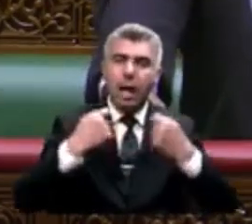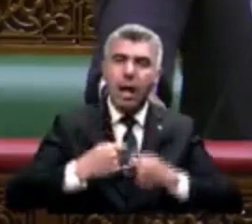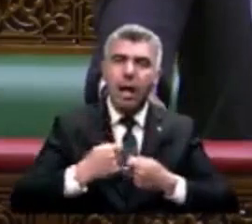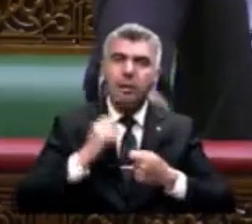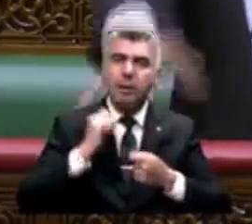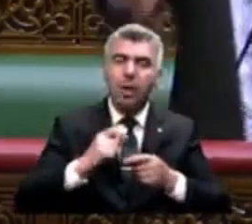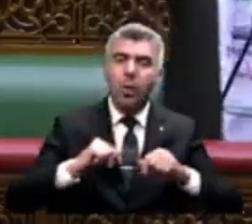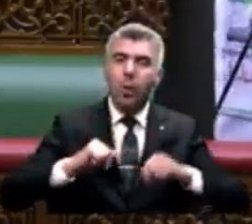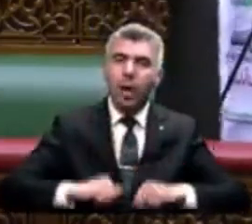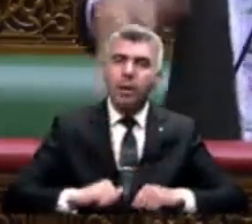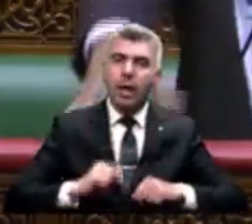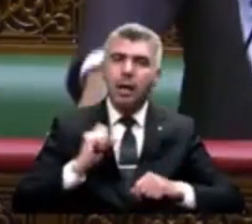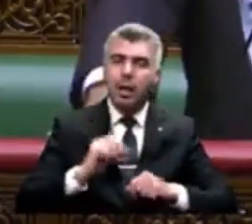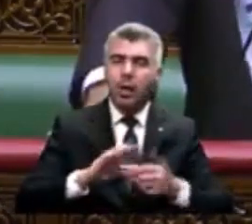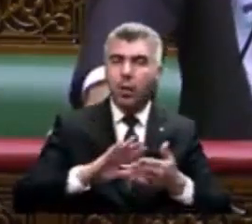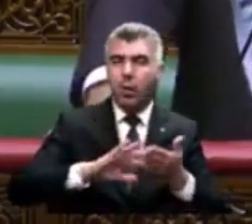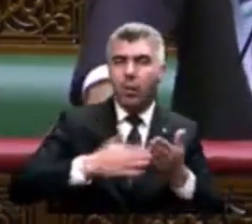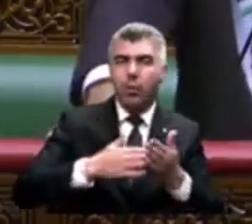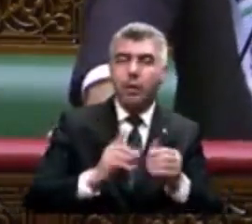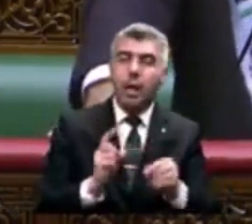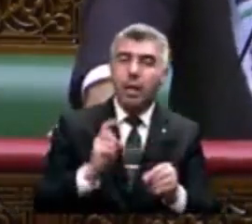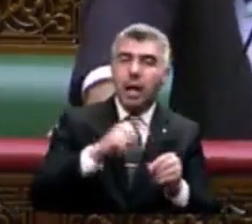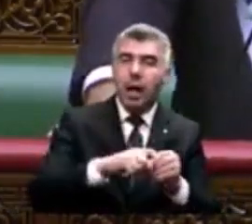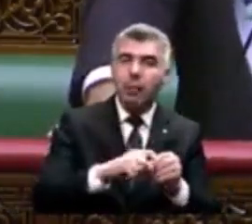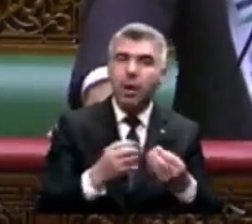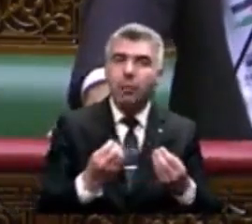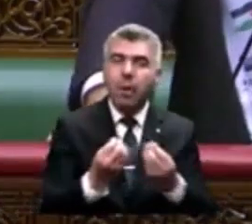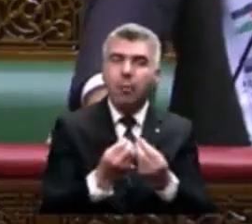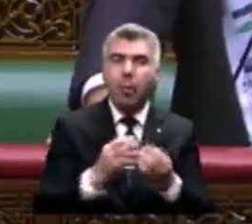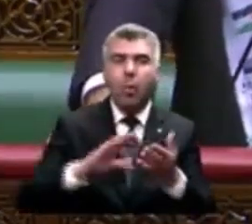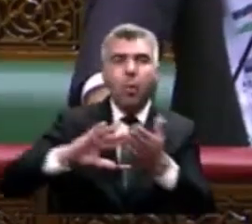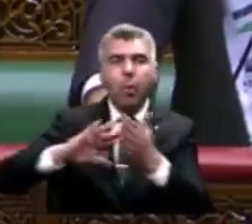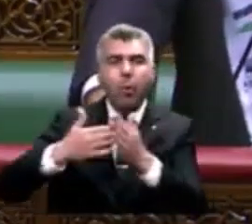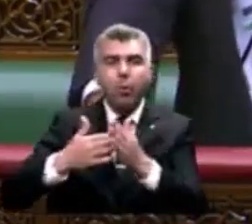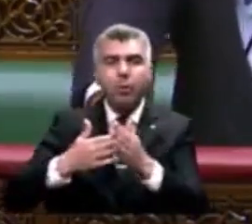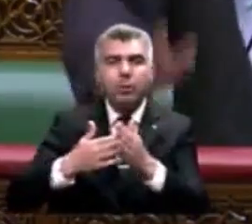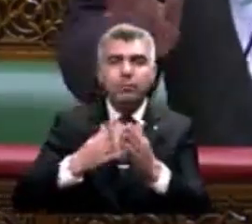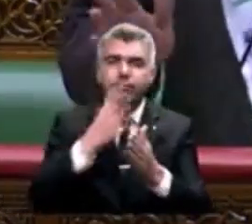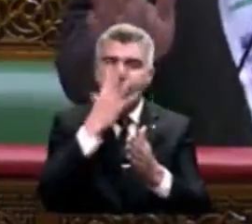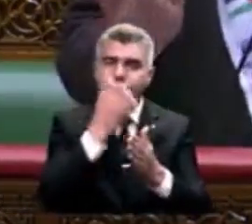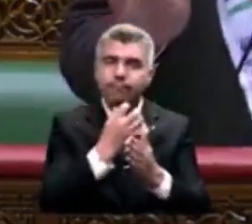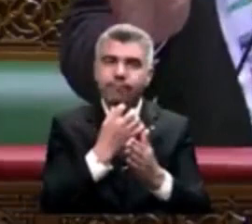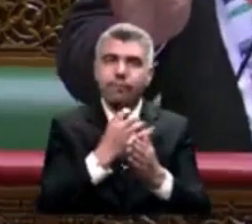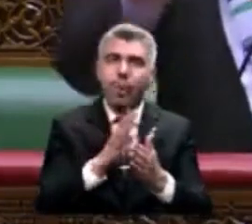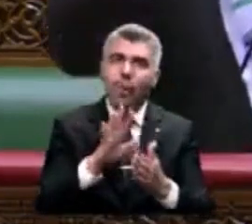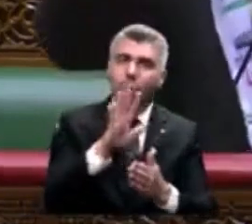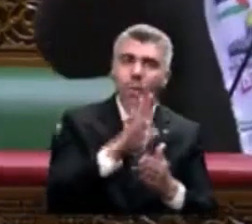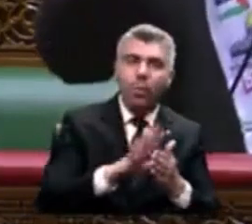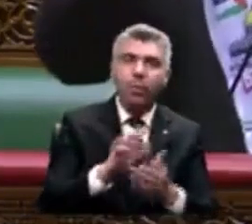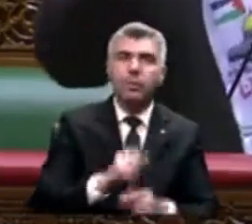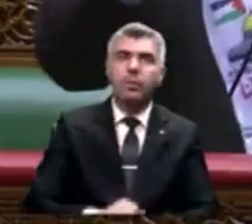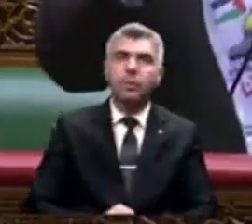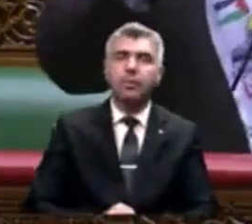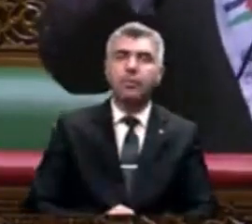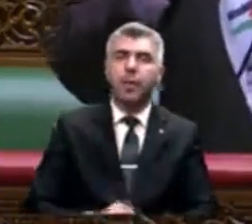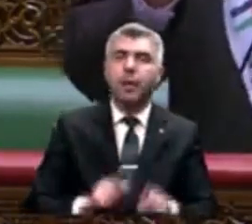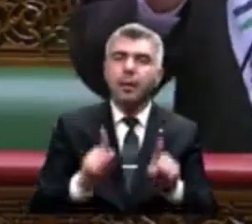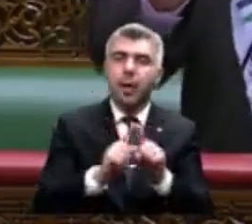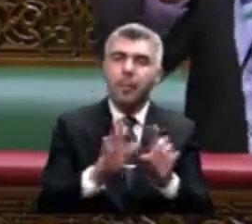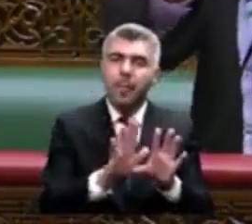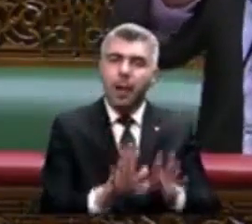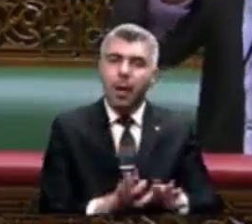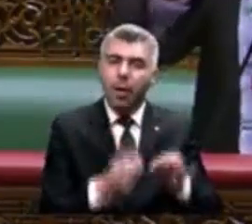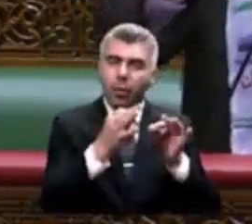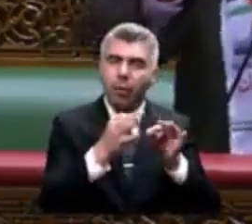والاقسام اللي عندكم في وزاره تهما مقلقين، ودارو التنسيقيه مؤخرا، بمعنى كلشي مقلق. الحل السيد الوزير، انا نعطيك الحل، وهو